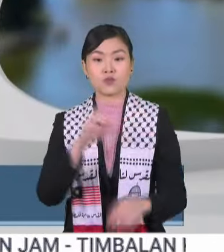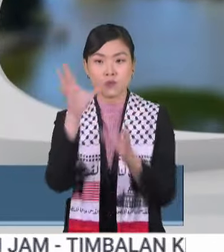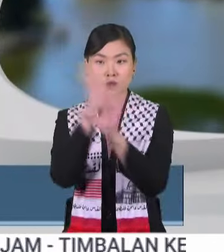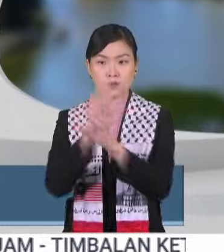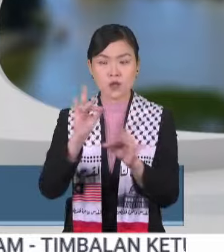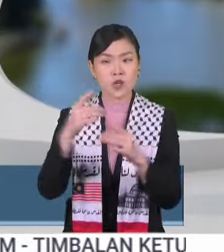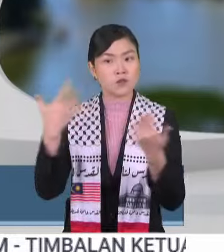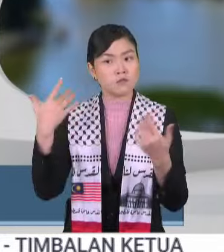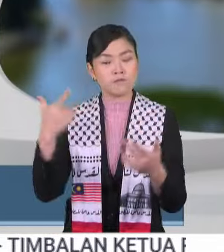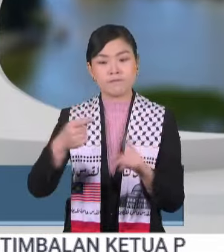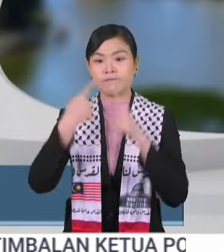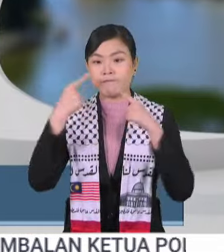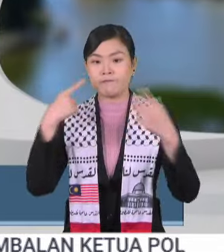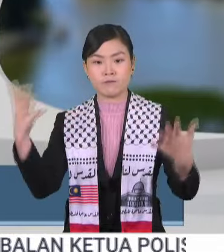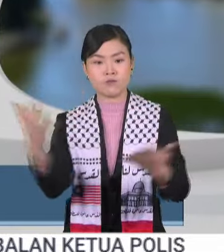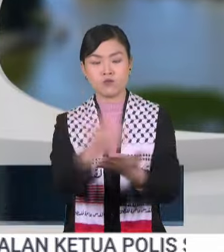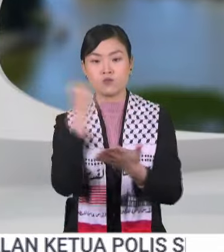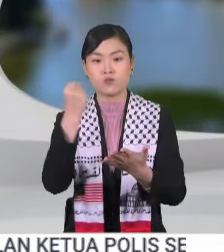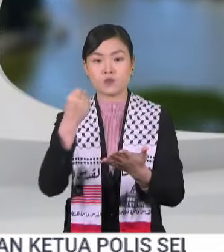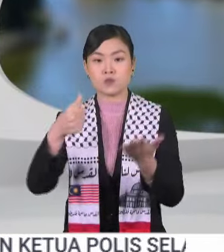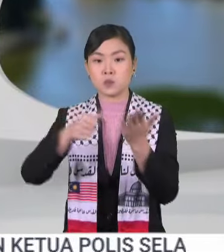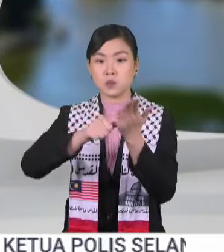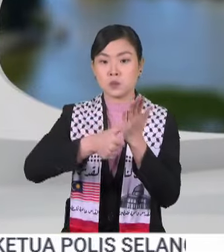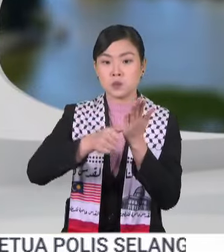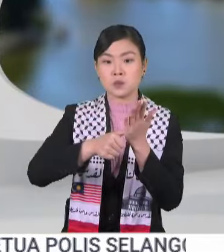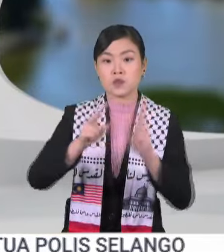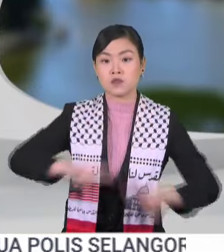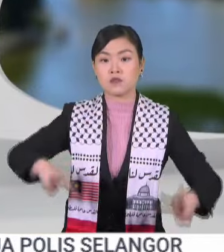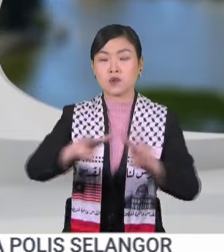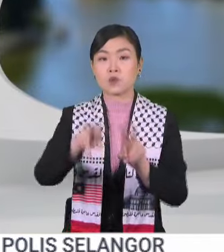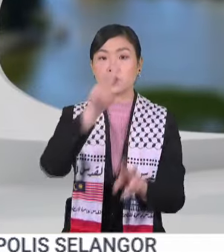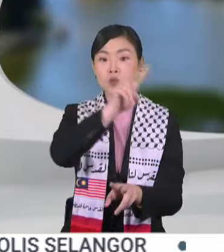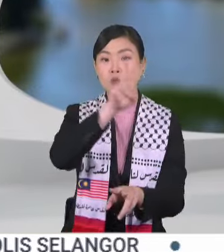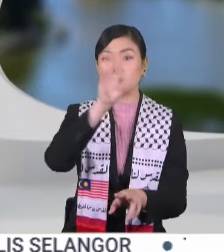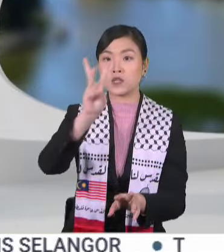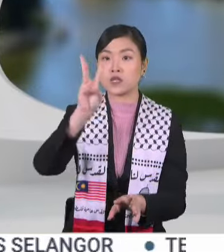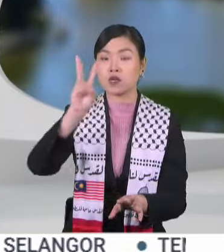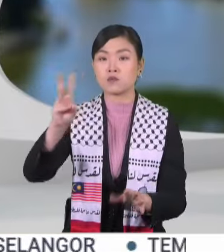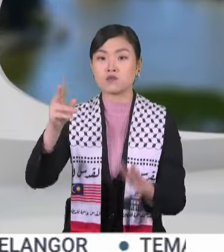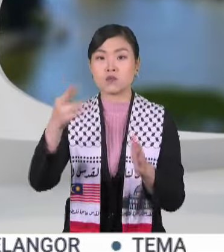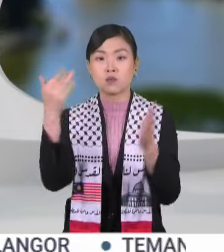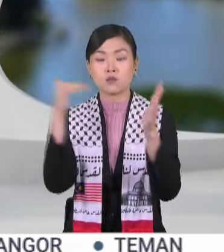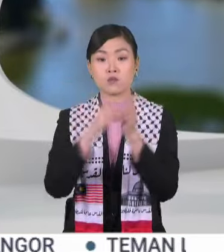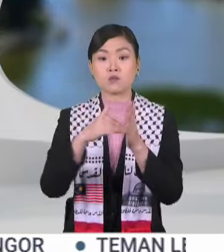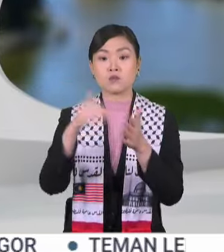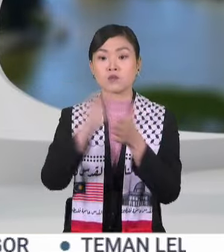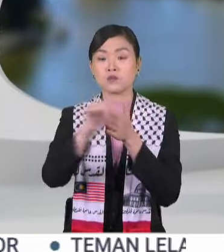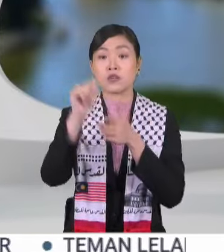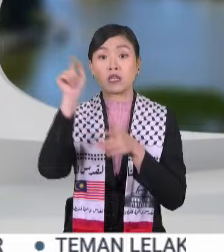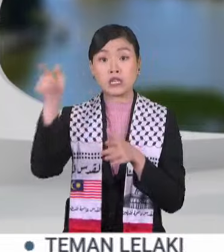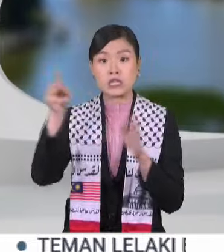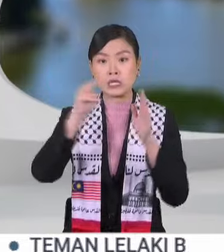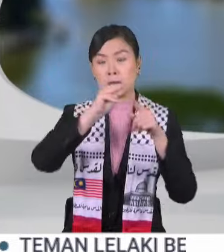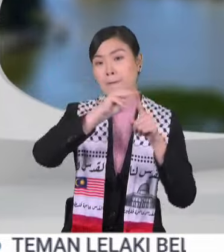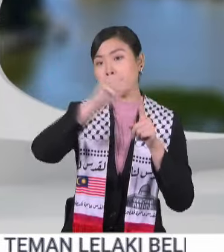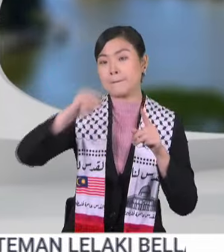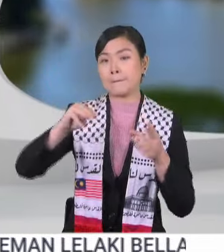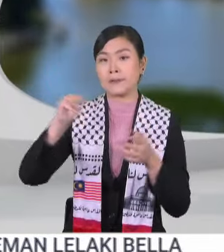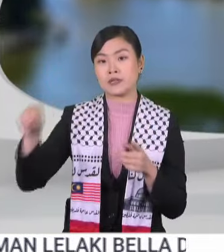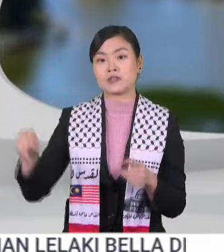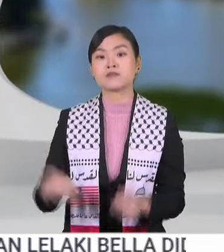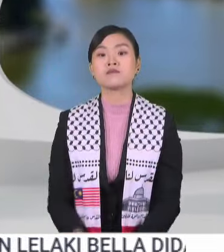pelbagai jenis dadah bernilai r26600 dalam dua operasi berasingan di Miri Minggu lepas